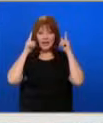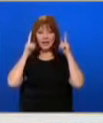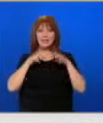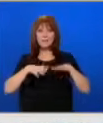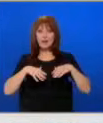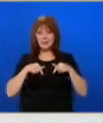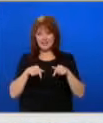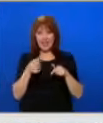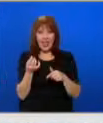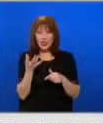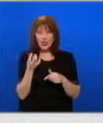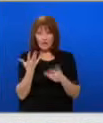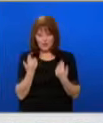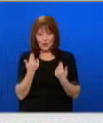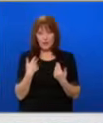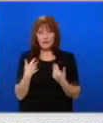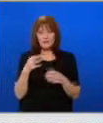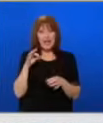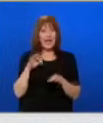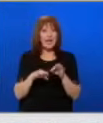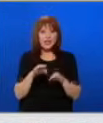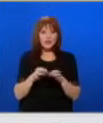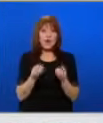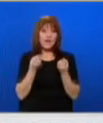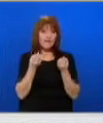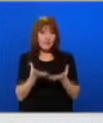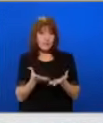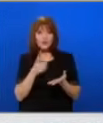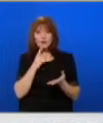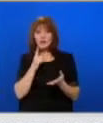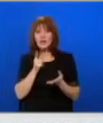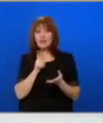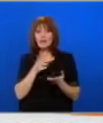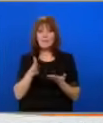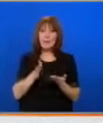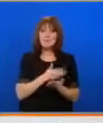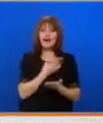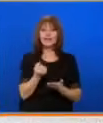нов, защото скоро имаше избори и възможно ли и да не бъде вдигнато това вето?